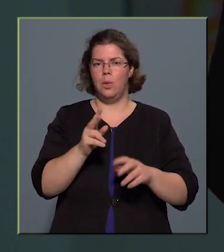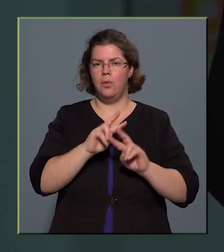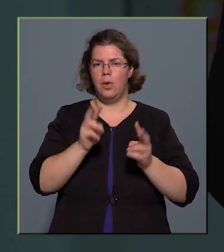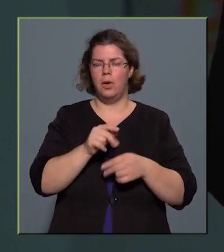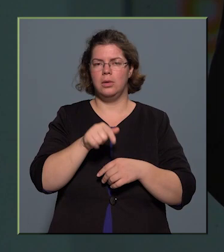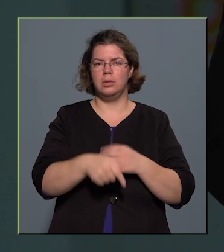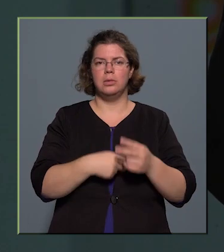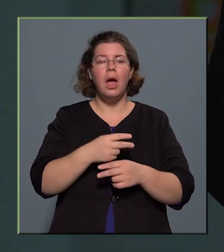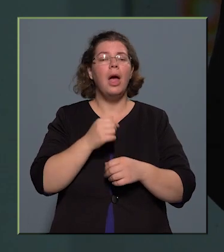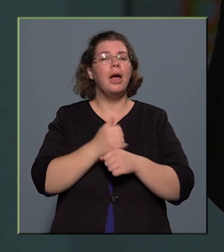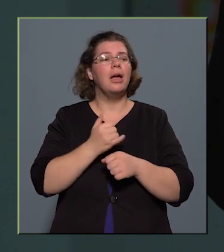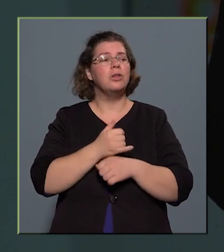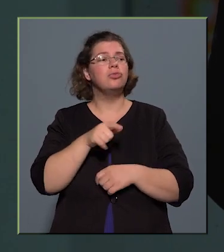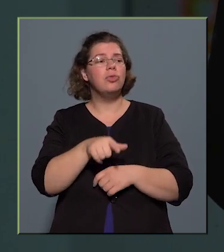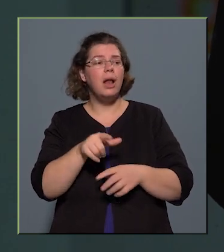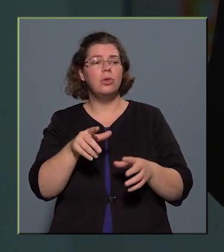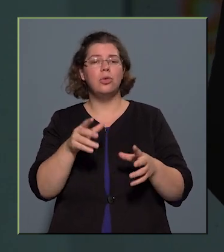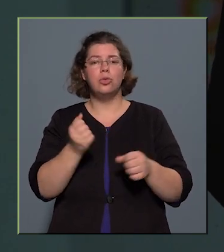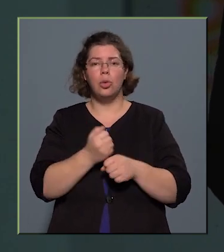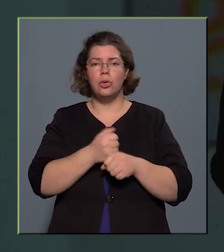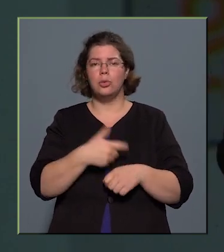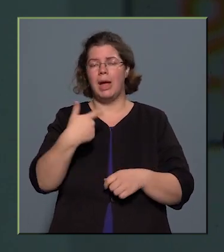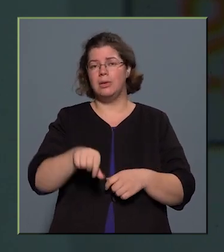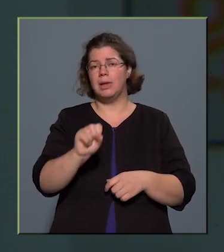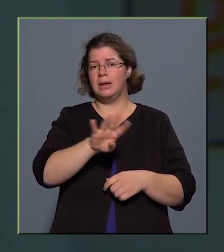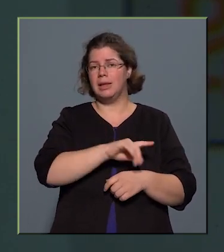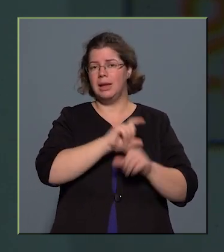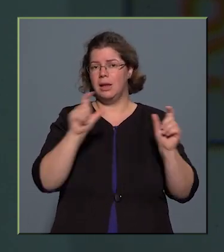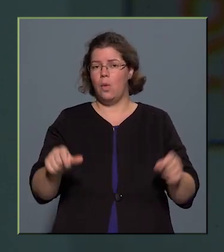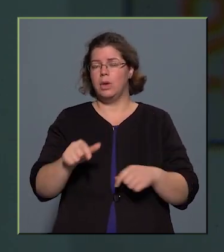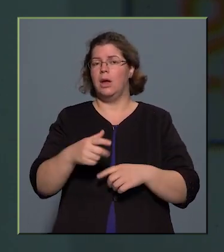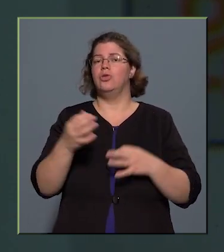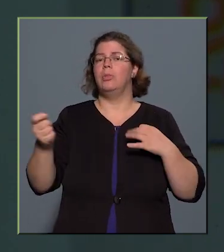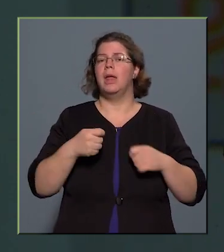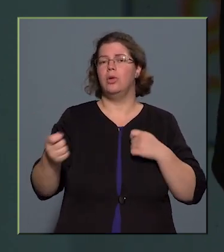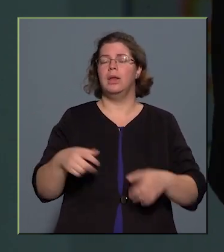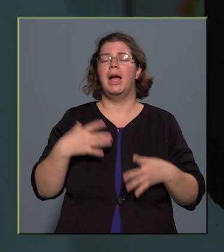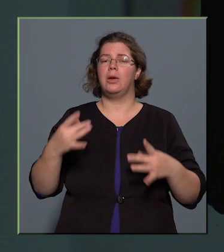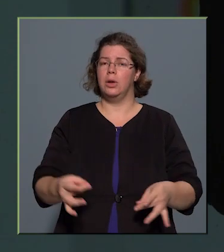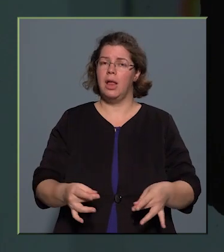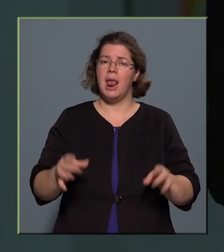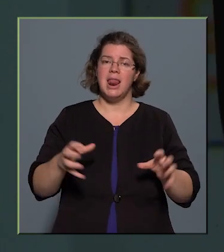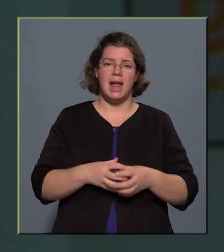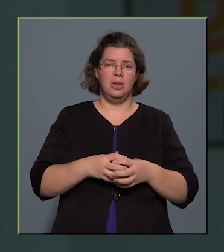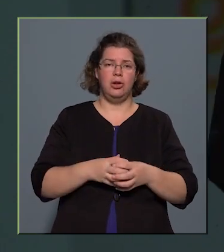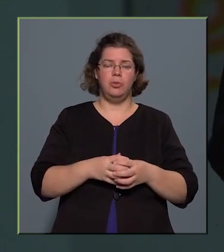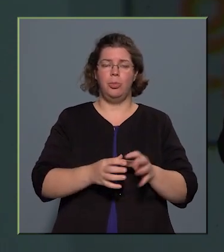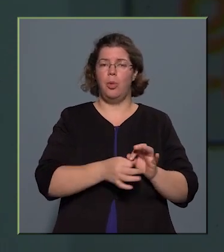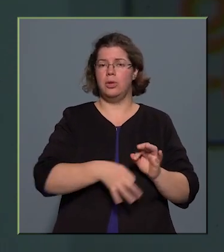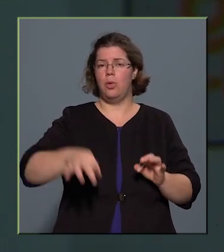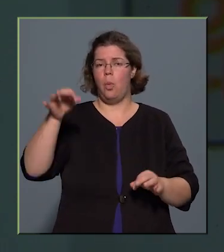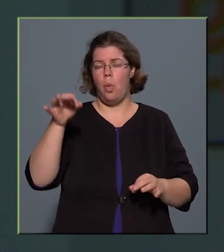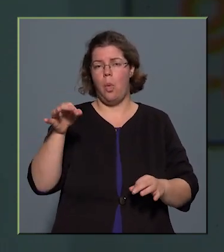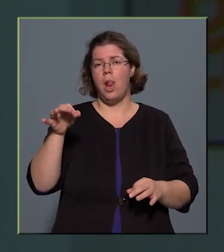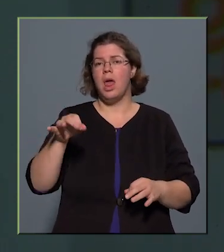gazdái, és velük dolgozunk együtt 2014 óta, és mérjük az elkötelezettséget, a legkisebb csoport szintől kezdve egészen